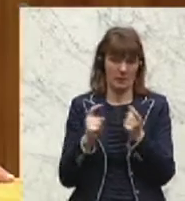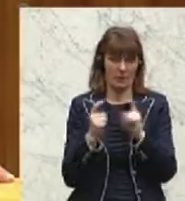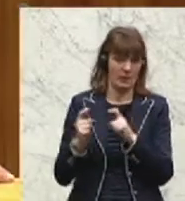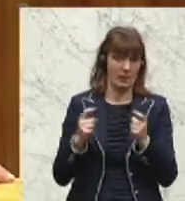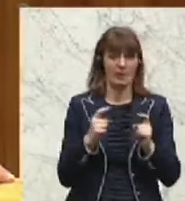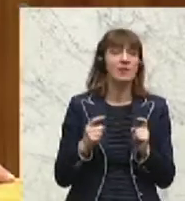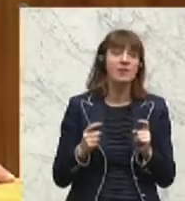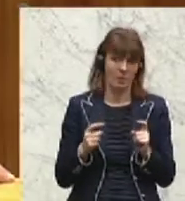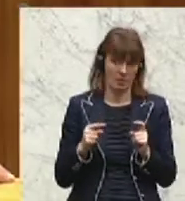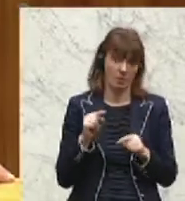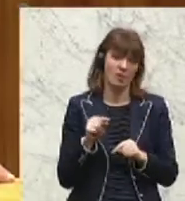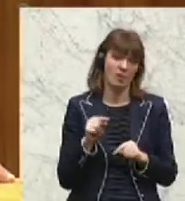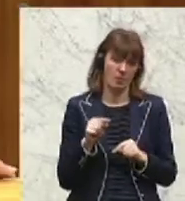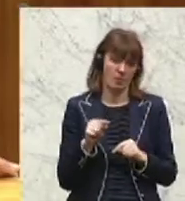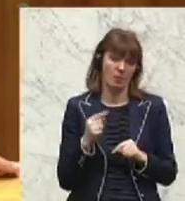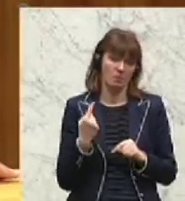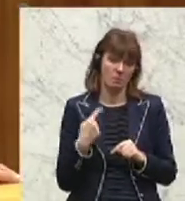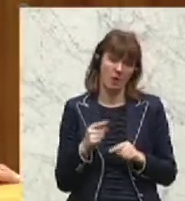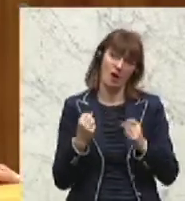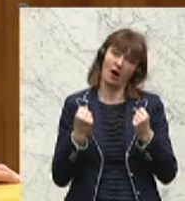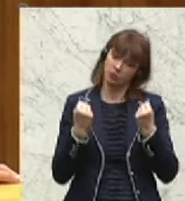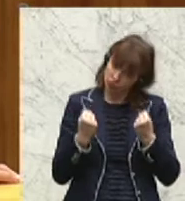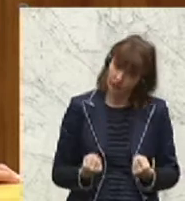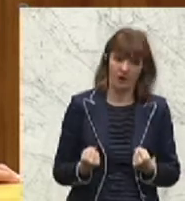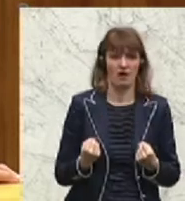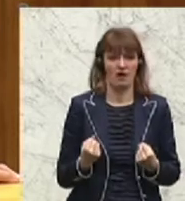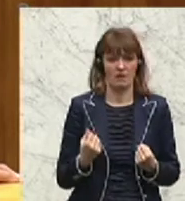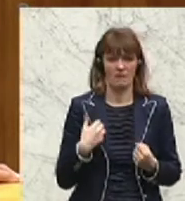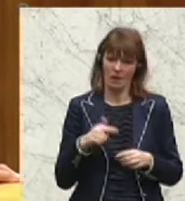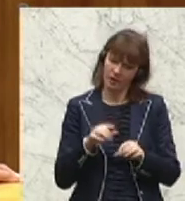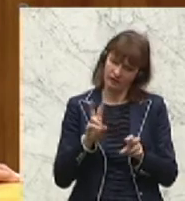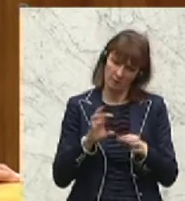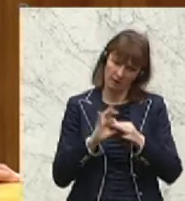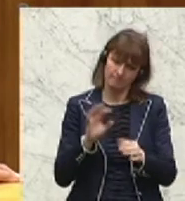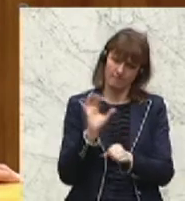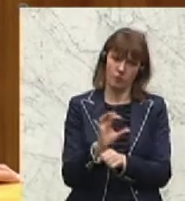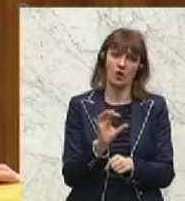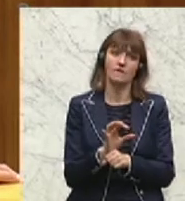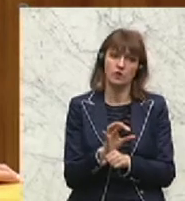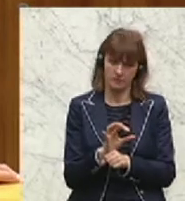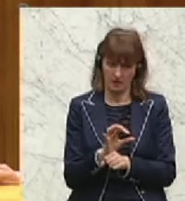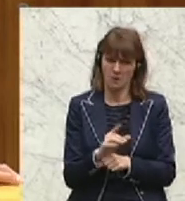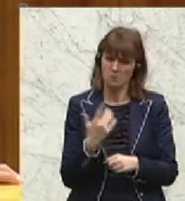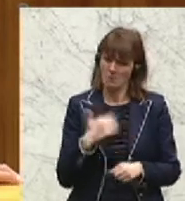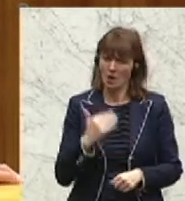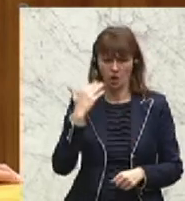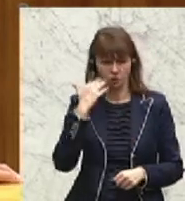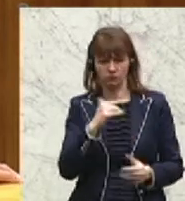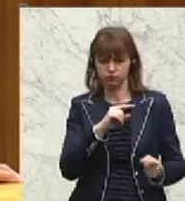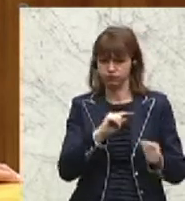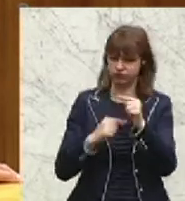die wesentlich weitreichender waren, wesentlich verlusträchtigere Vorwürfe beinhalten und wesentlich heftiger verlaufen sind,